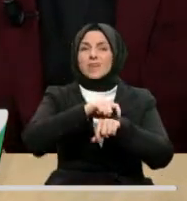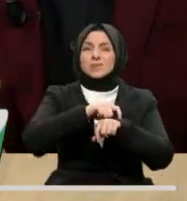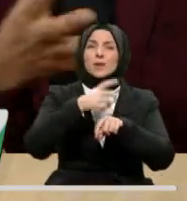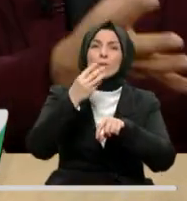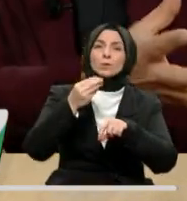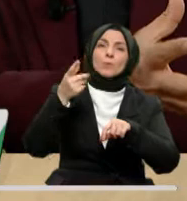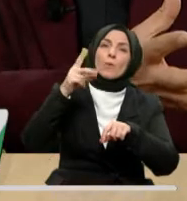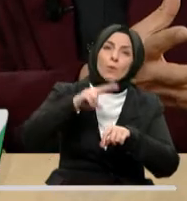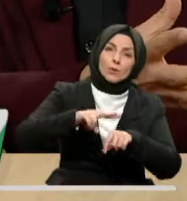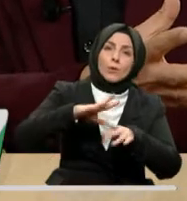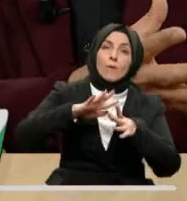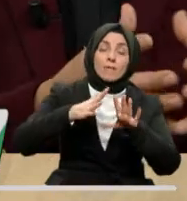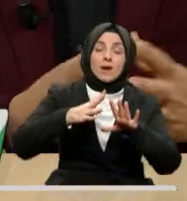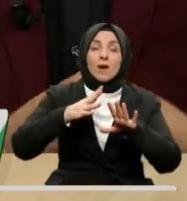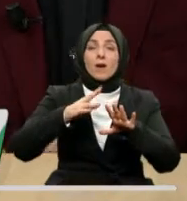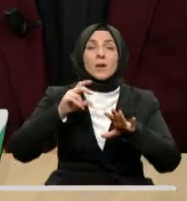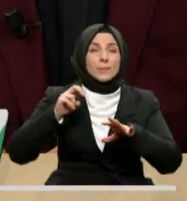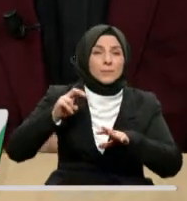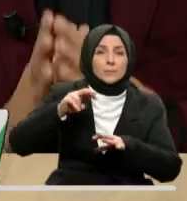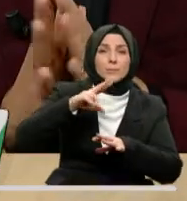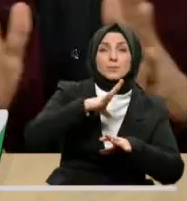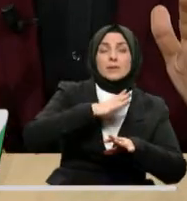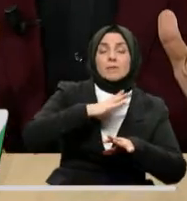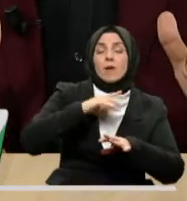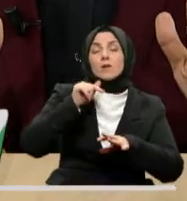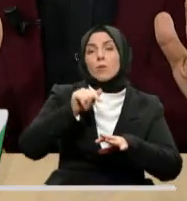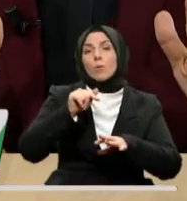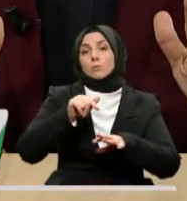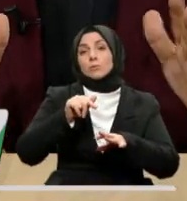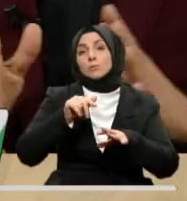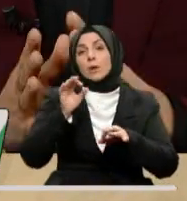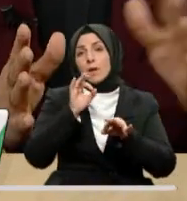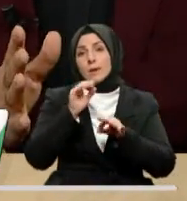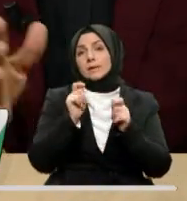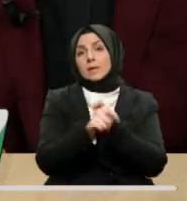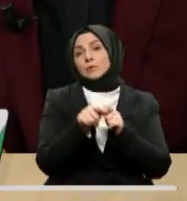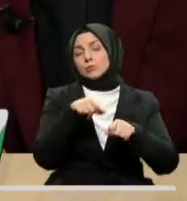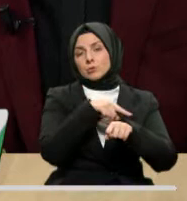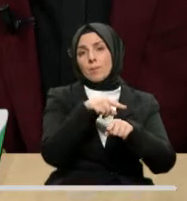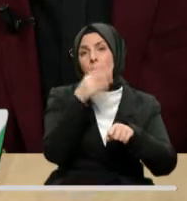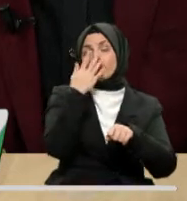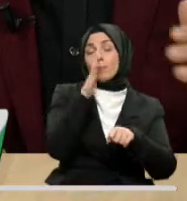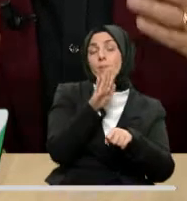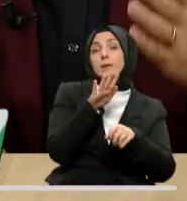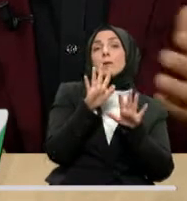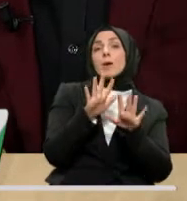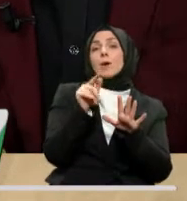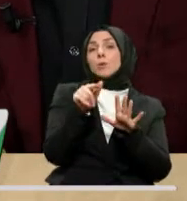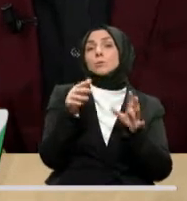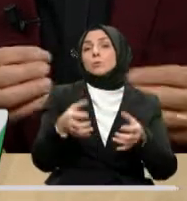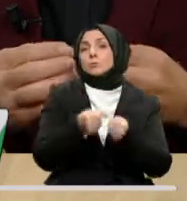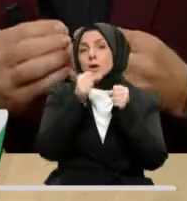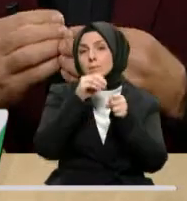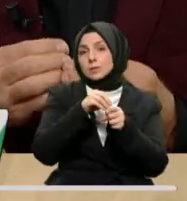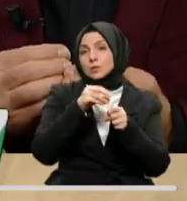ya da zararlı bir böcek çok fazla zarar vermişse saksı değiştirebilirsiniz o zaman bunu zaman olmaz Neden Çünkü bitti zaten ölüyor bu kurtarmanız için